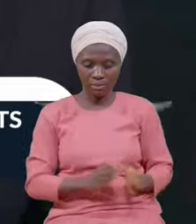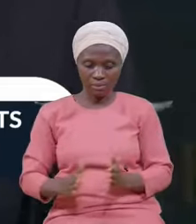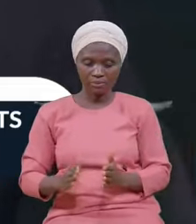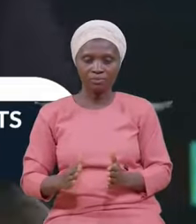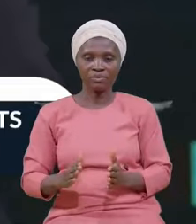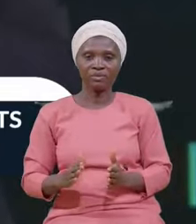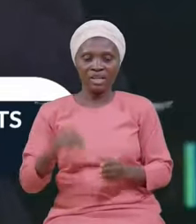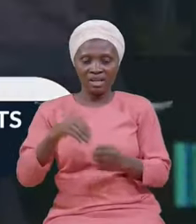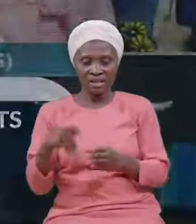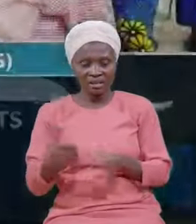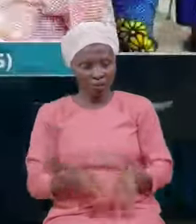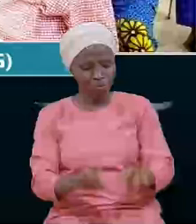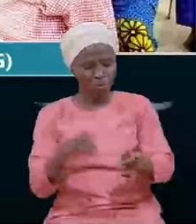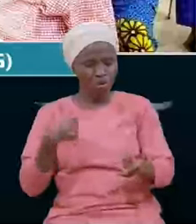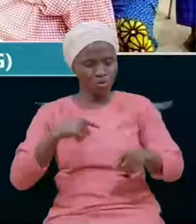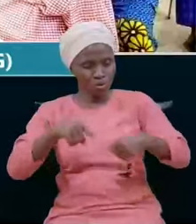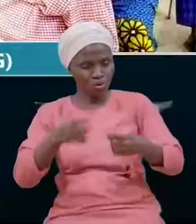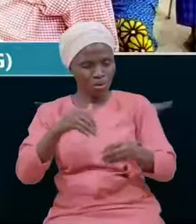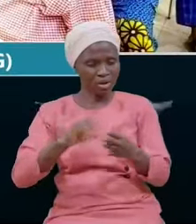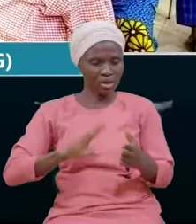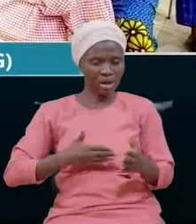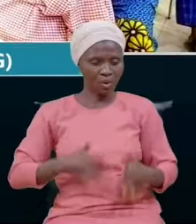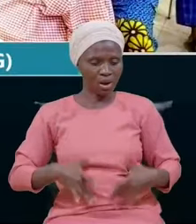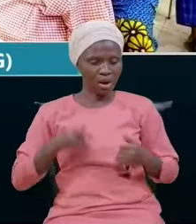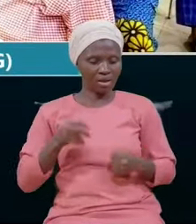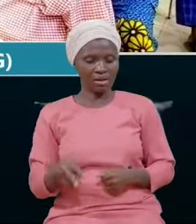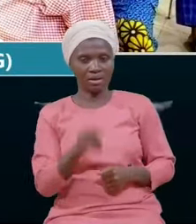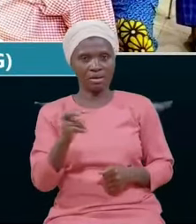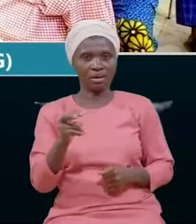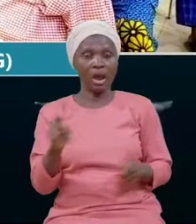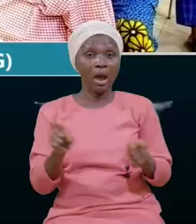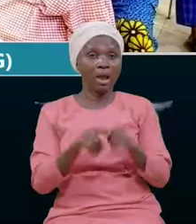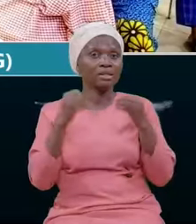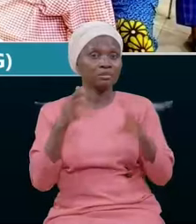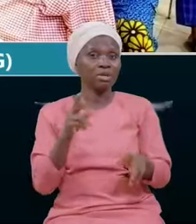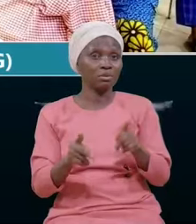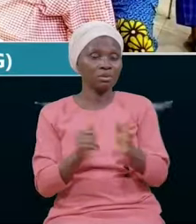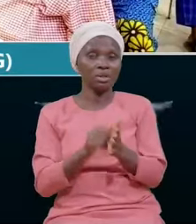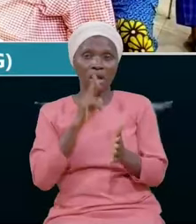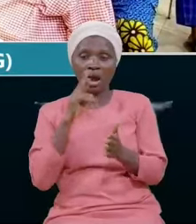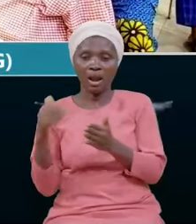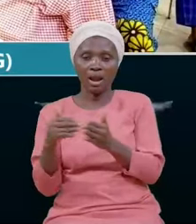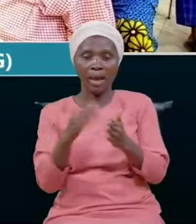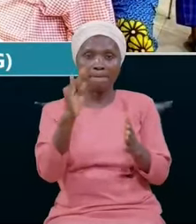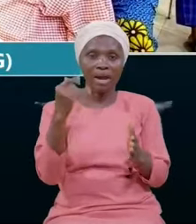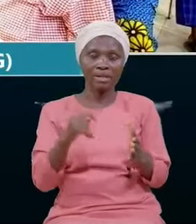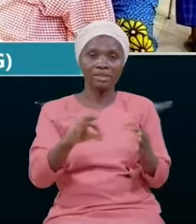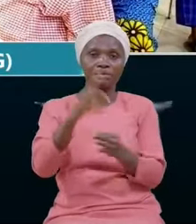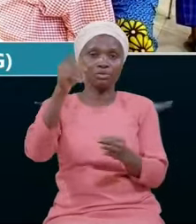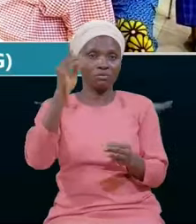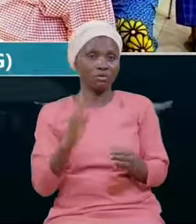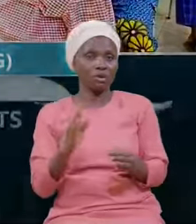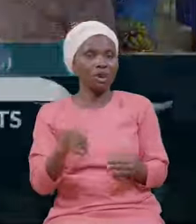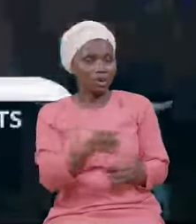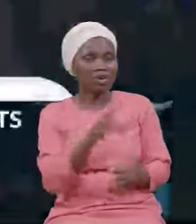dans les directions que nous allons dans la vie. Tous ceux qui sont conduits par l'Esprit de Dieu, ils